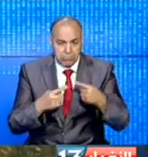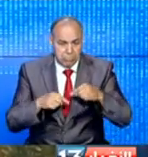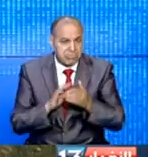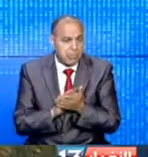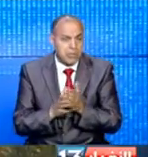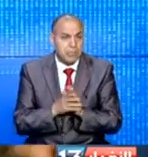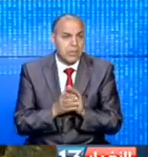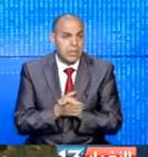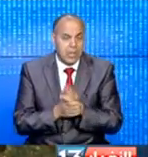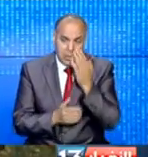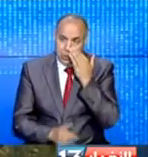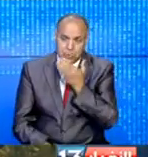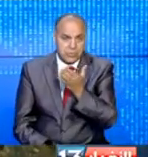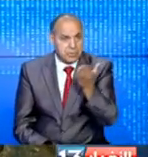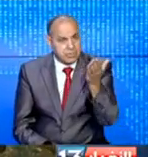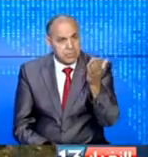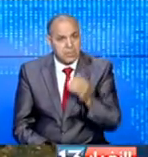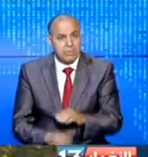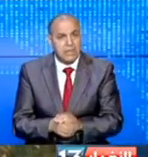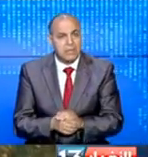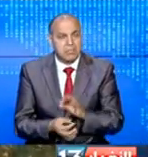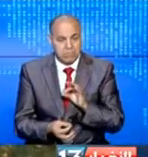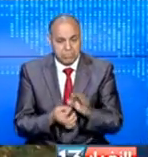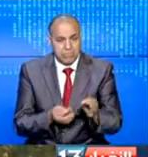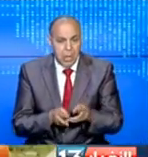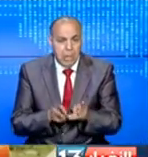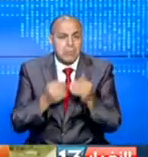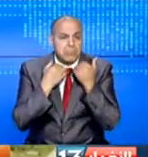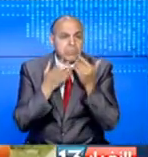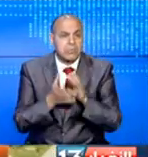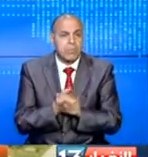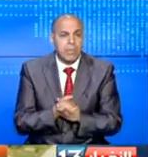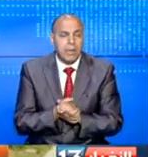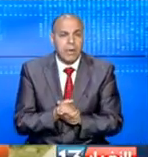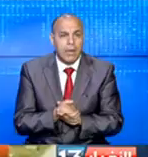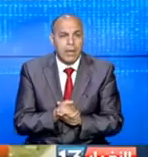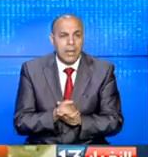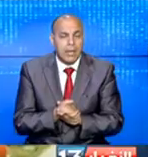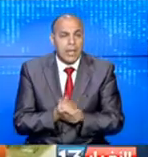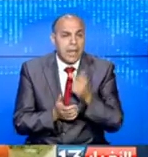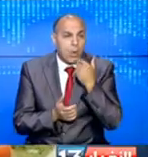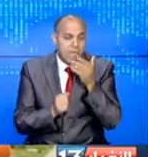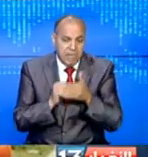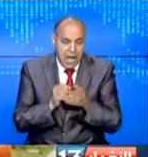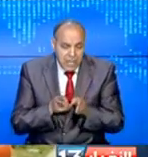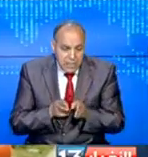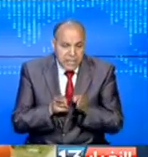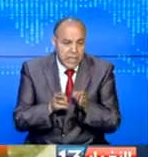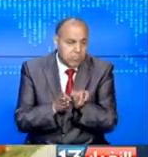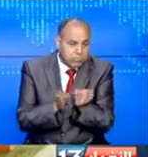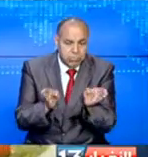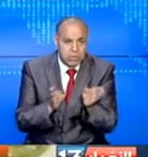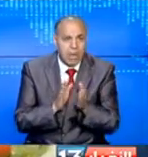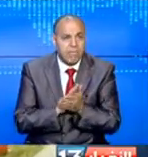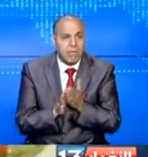تمت نشوفوا على ان العدد المكان كيف الطرقات معناها المساله الفلاحيه حوادث الطرقات كان